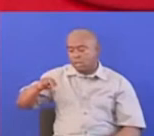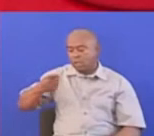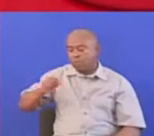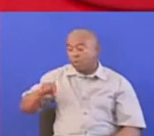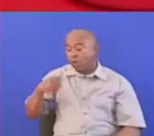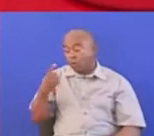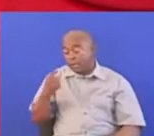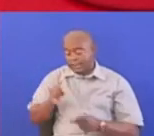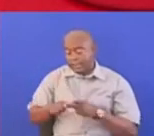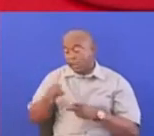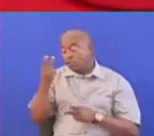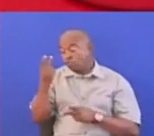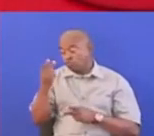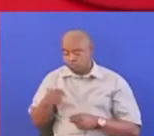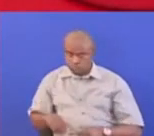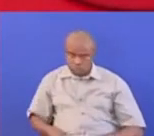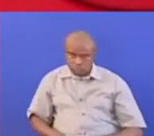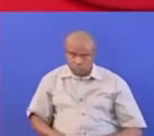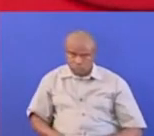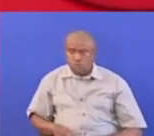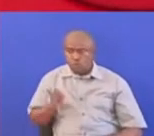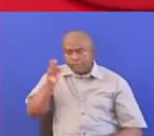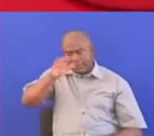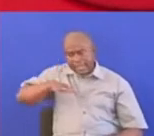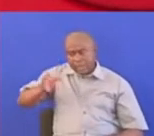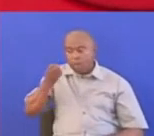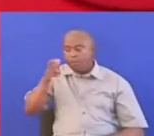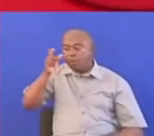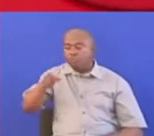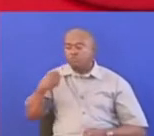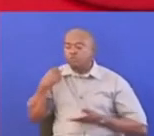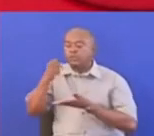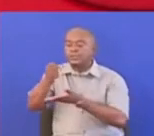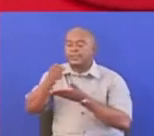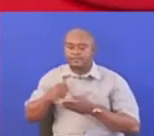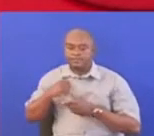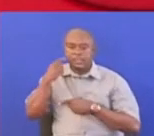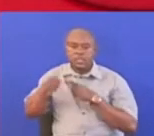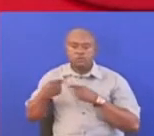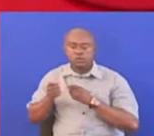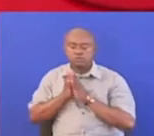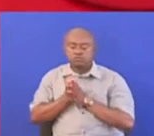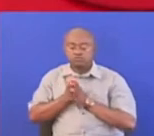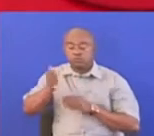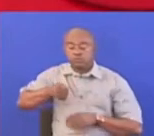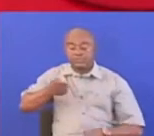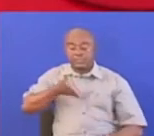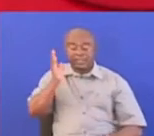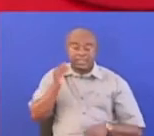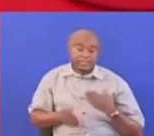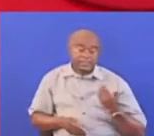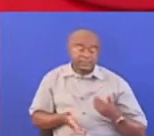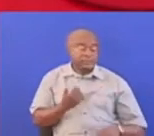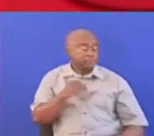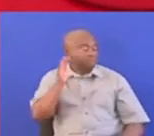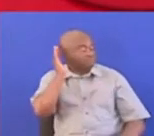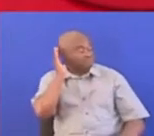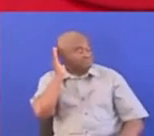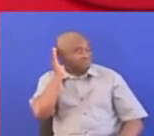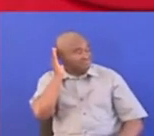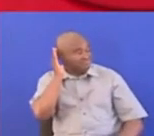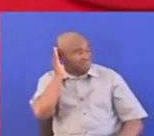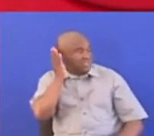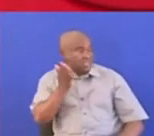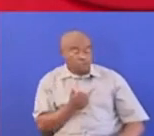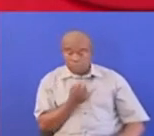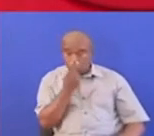amepewa mwekezaji. Mheshimiwa Spika, tunaendelea kuipongeza serikali kwa kuwa sikivu, kwa kuona